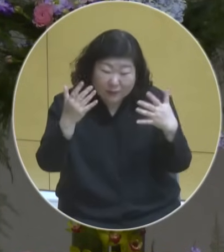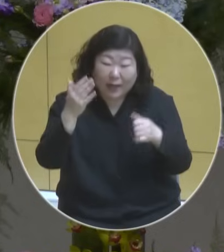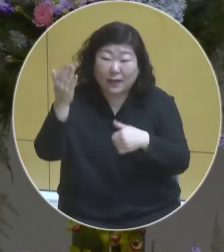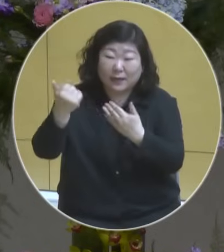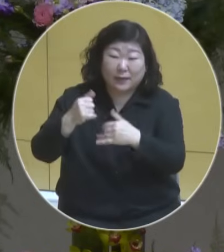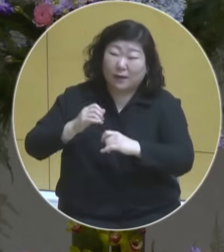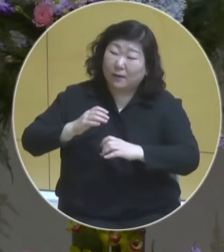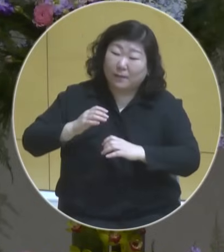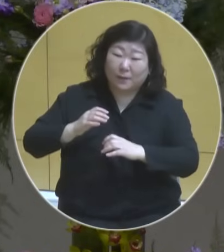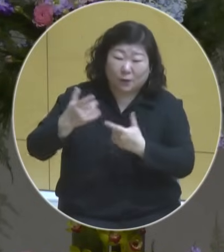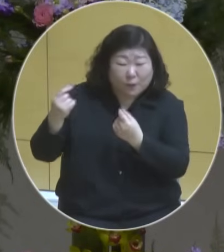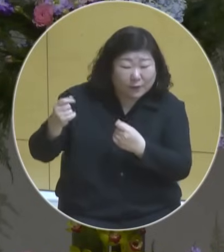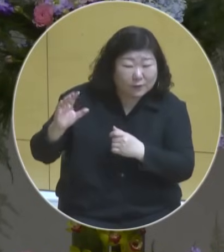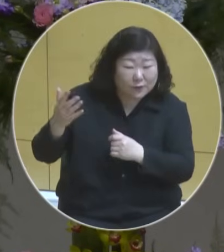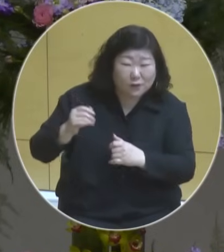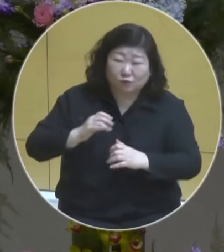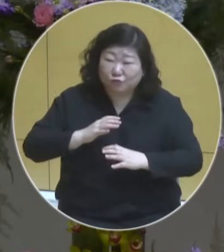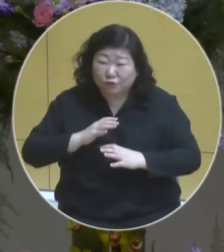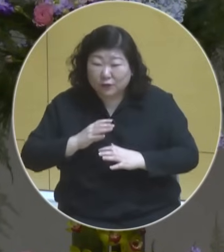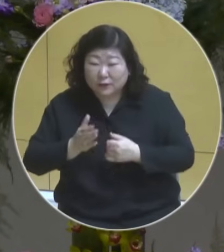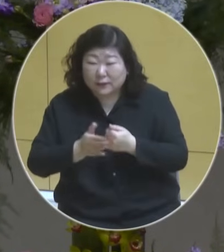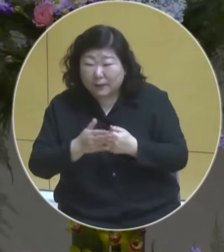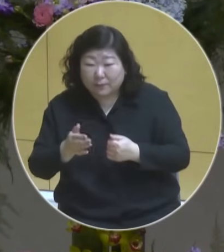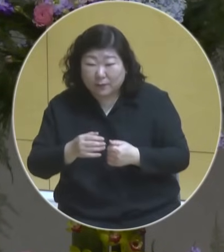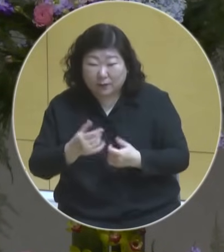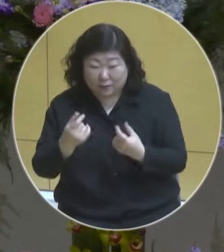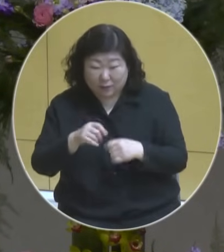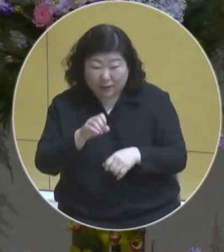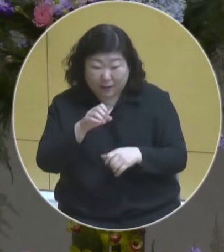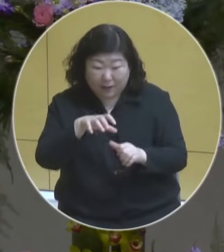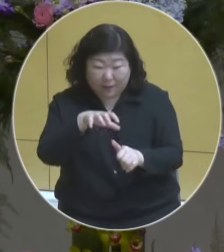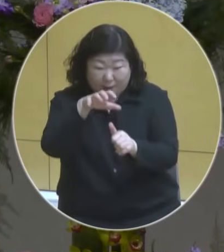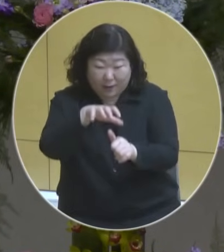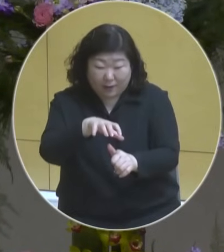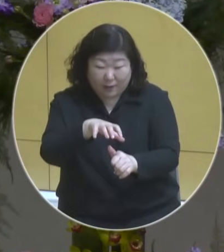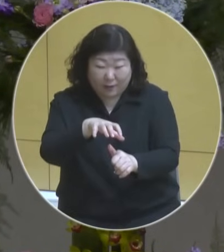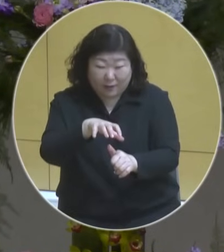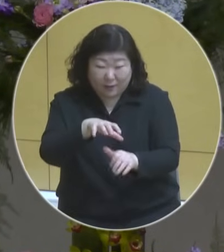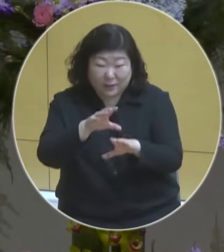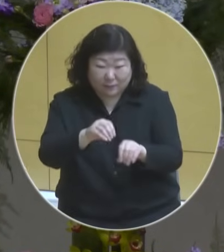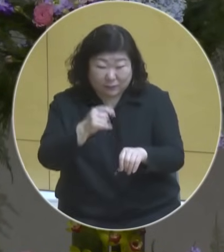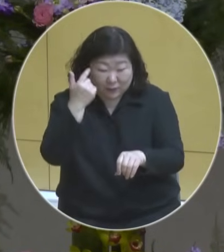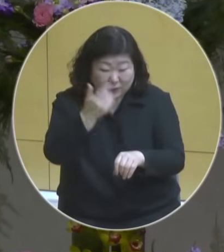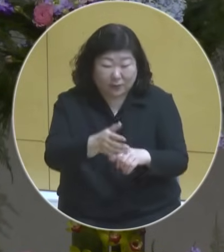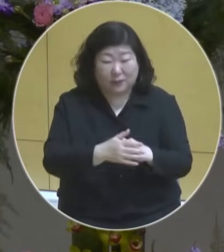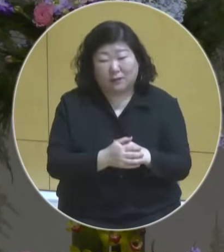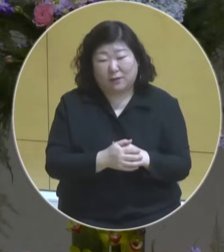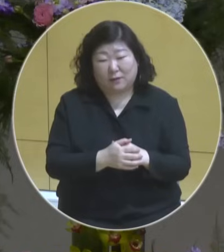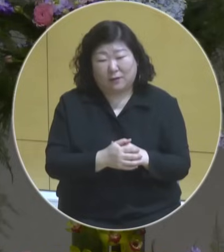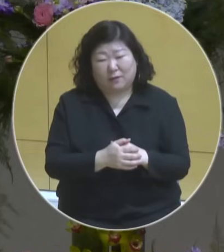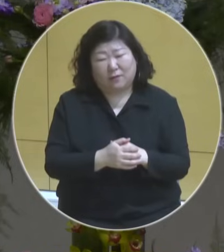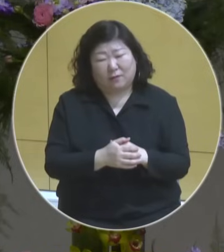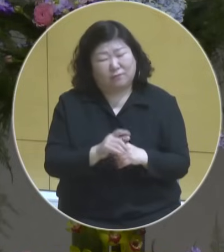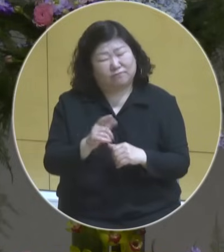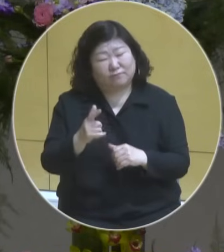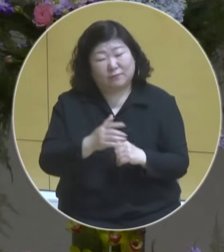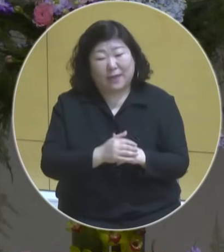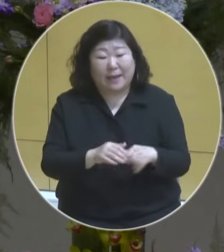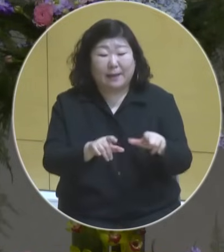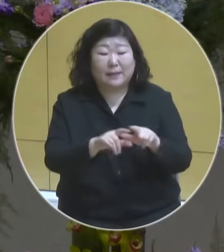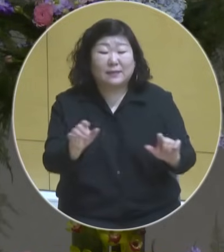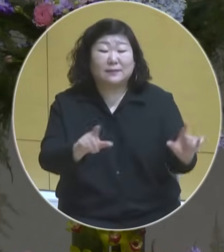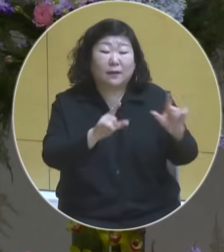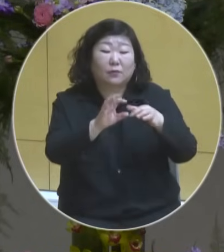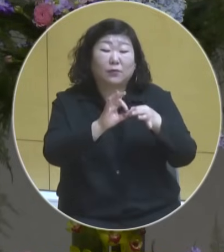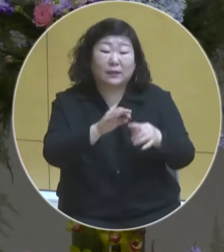주님께서 그렇게 말씀하셨나요 아닙니다 그들의 일상을 통해서 하나님 말씀을 기억하고